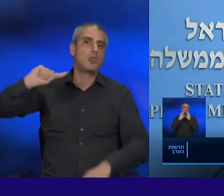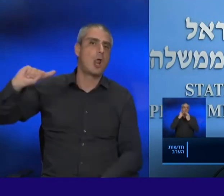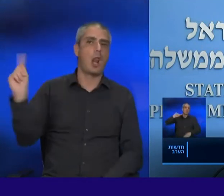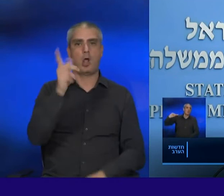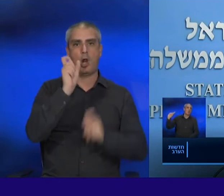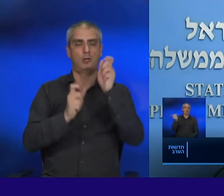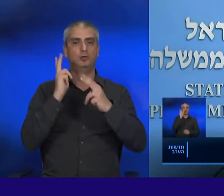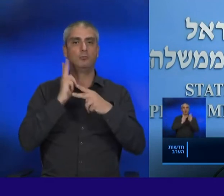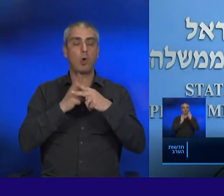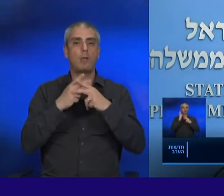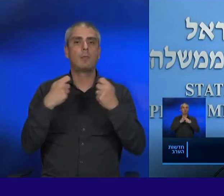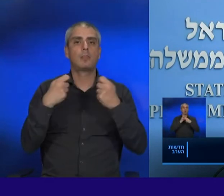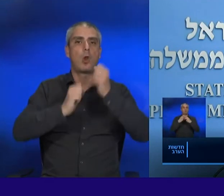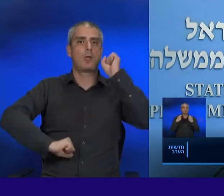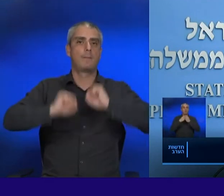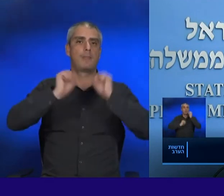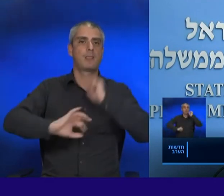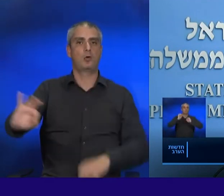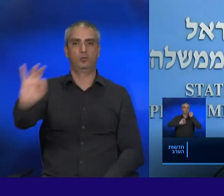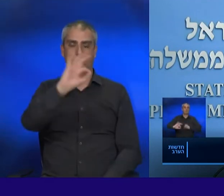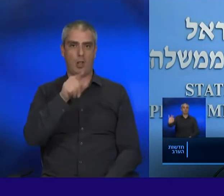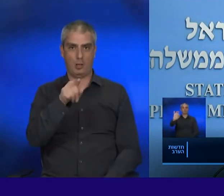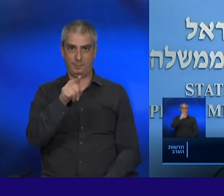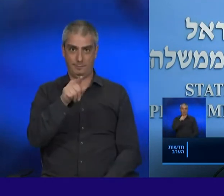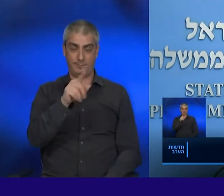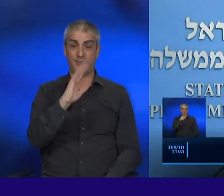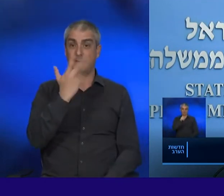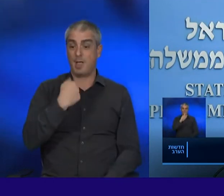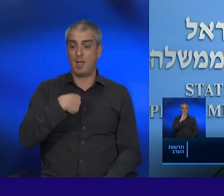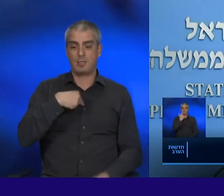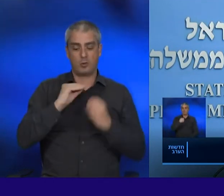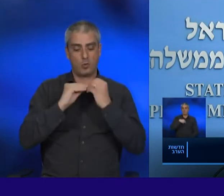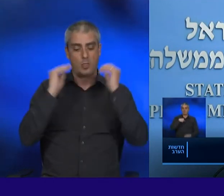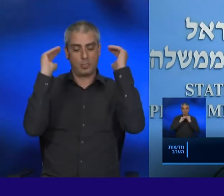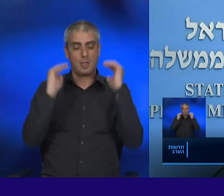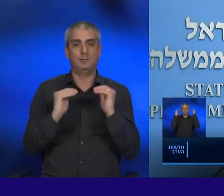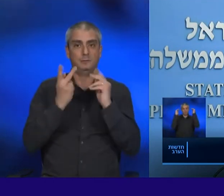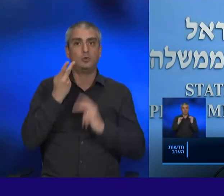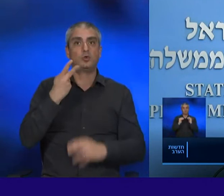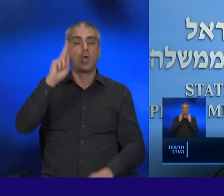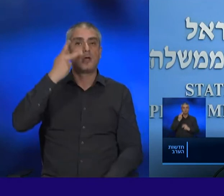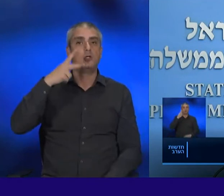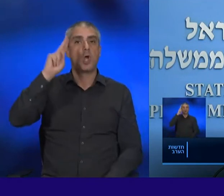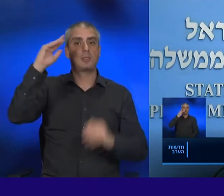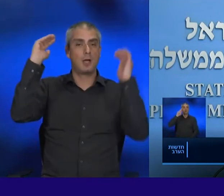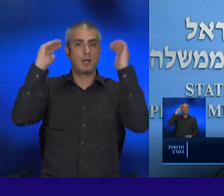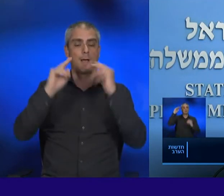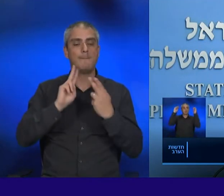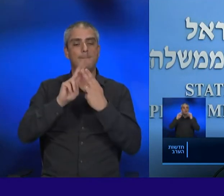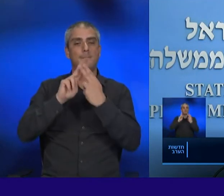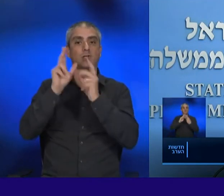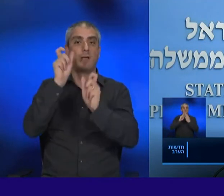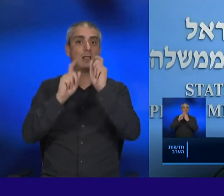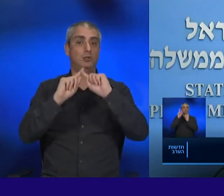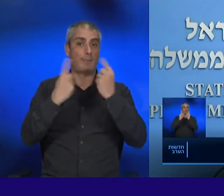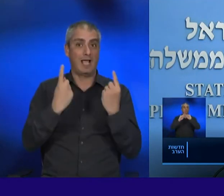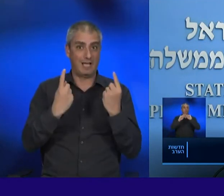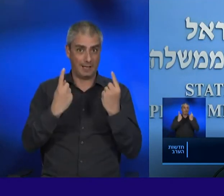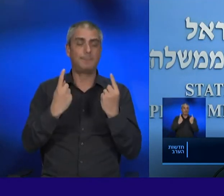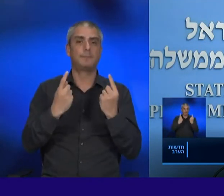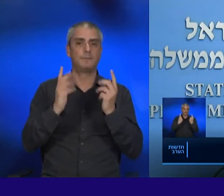תלויה בהתנהגות שלכם. ככל שאנחנו נצמצם יותר ויותר את המגע שלנו עם אנשים אחרים,